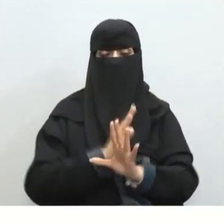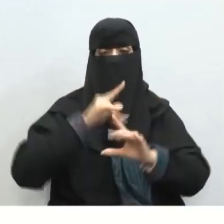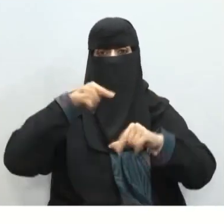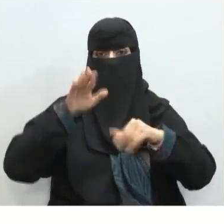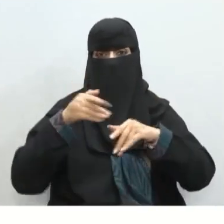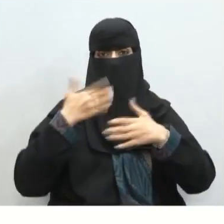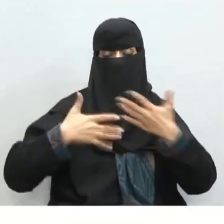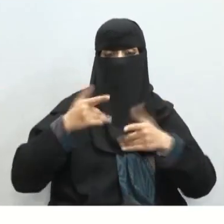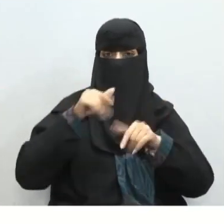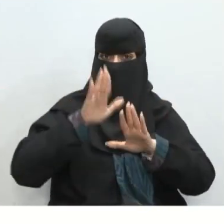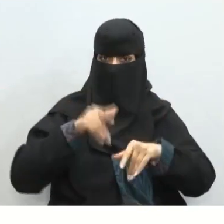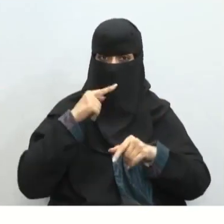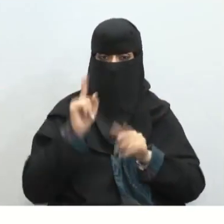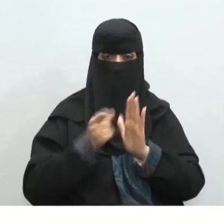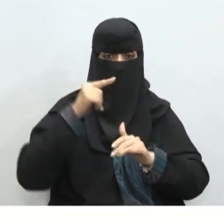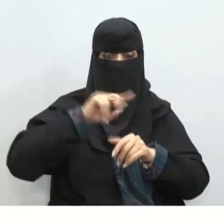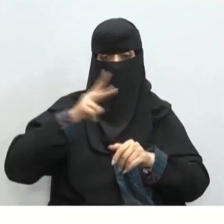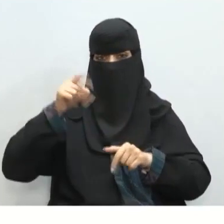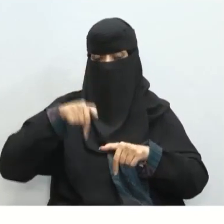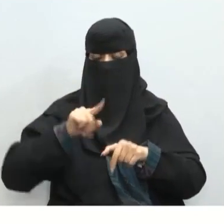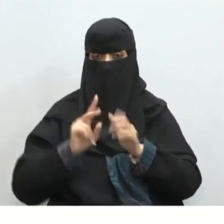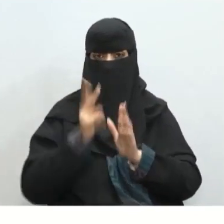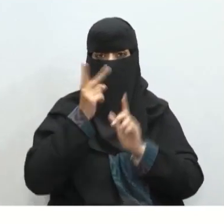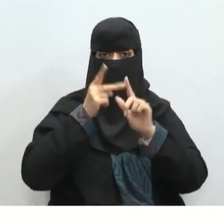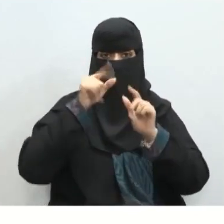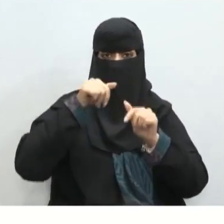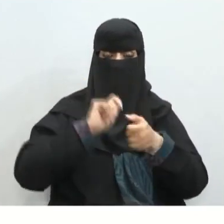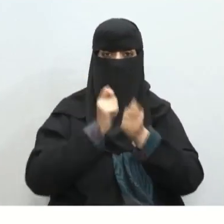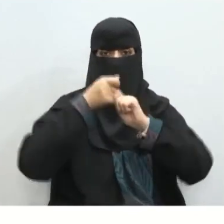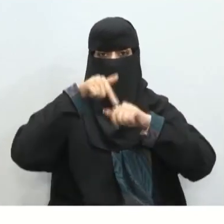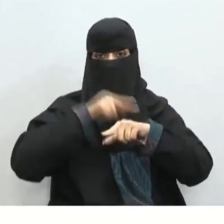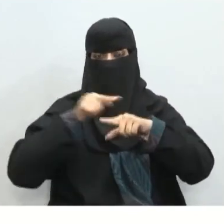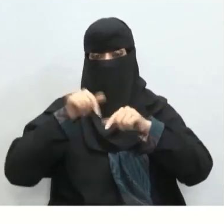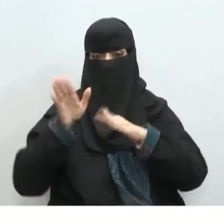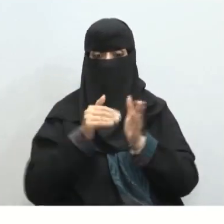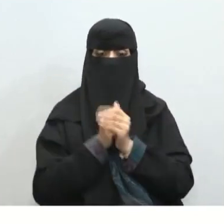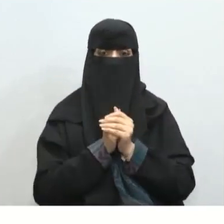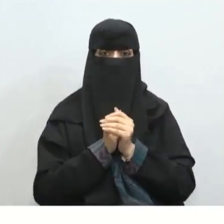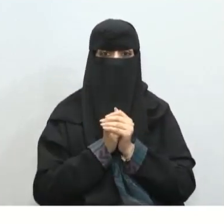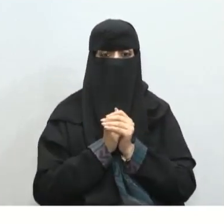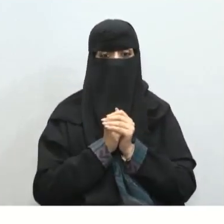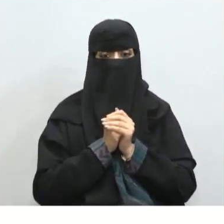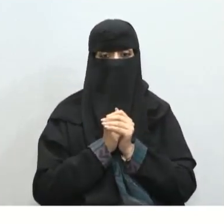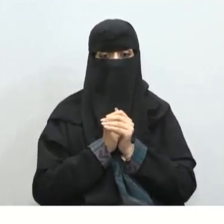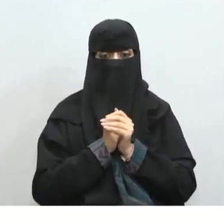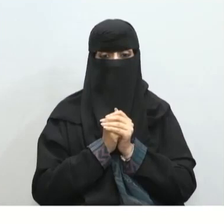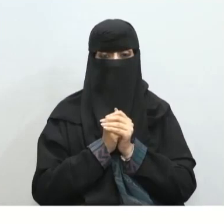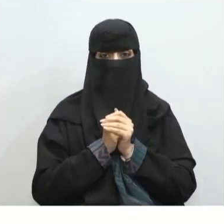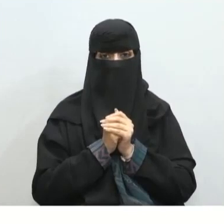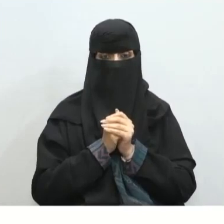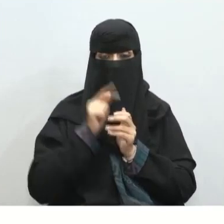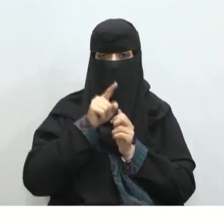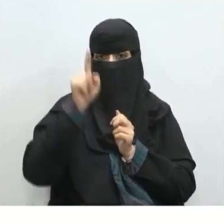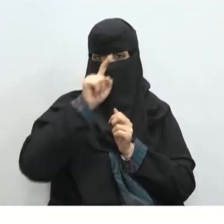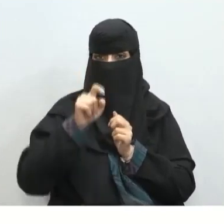ذكرنا في حالات نادره جدا تنكسر الرابطه الثانيه ويتحول الى اي ام بي في